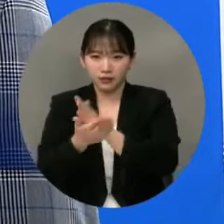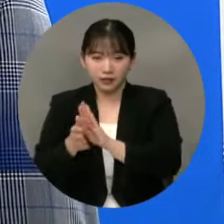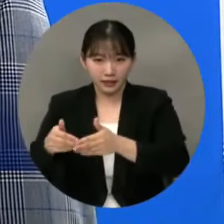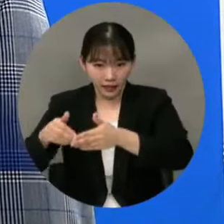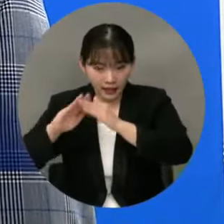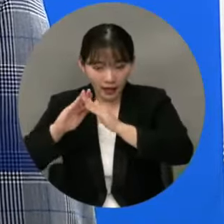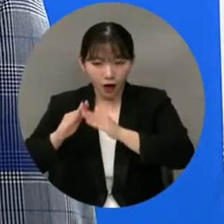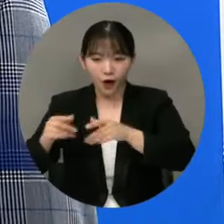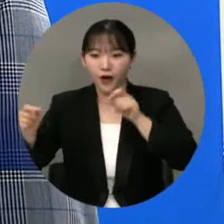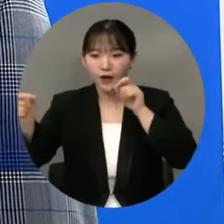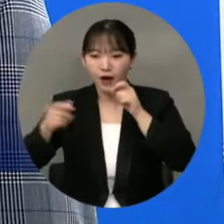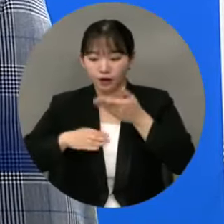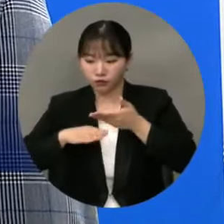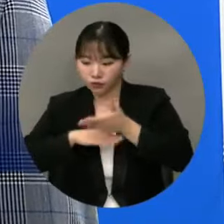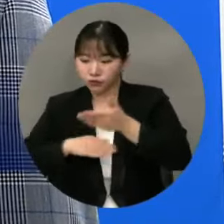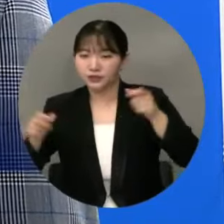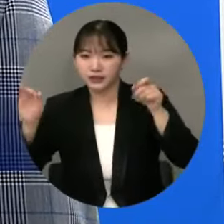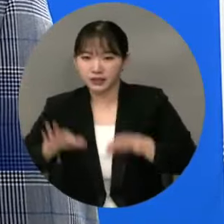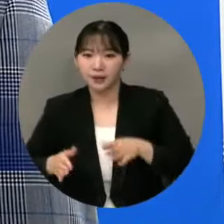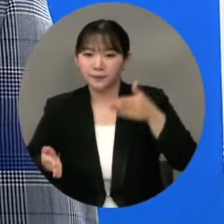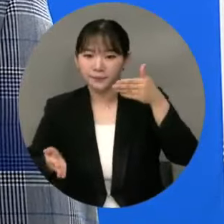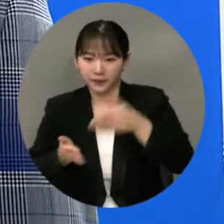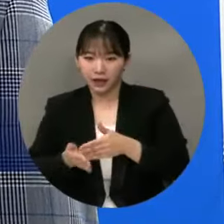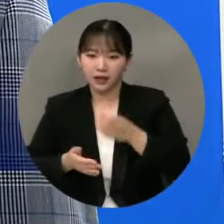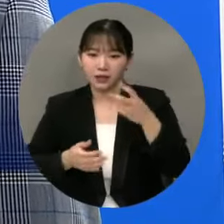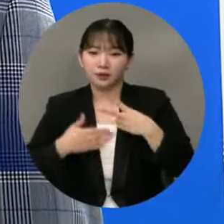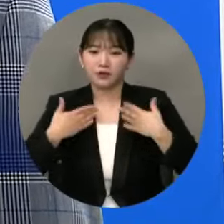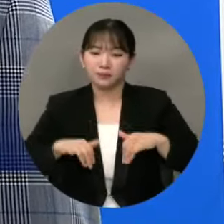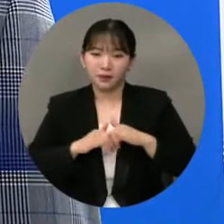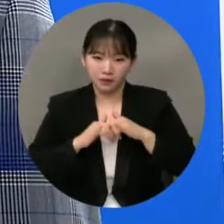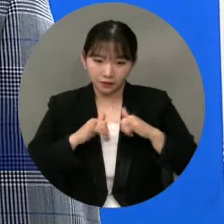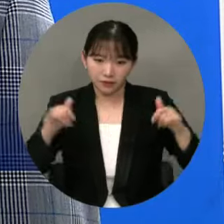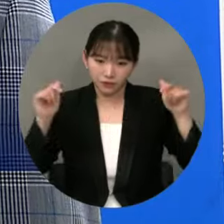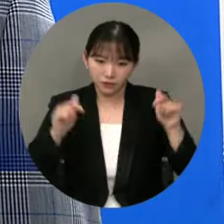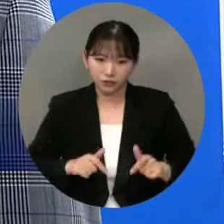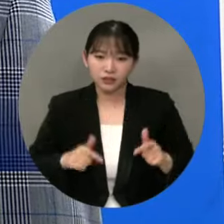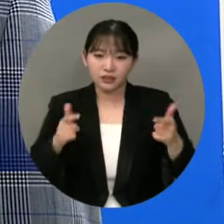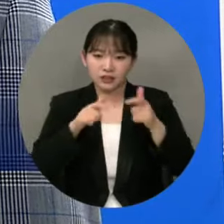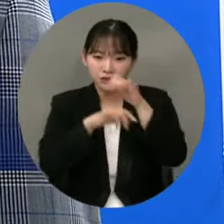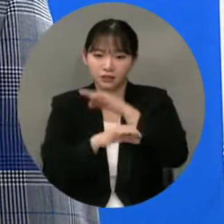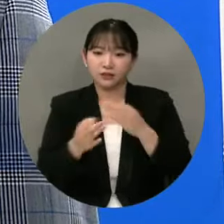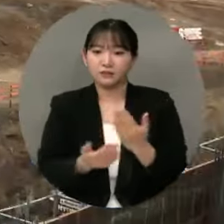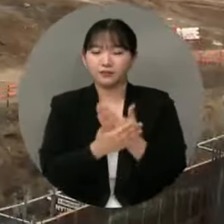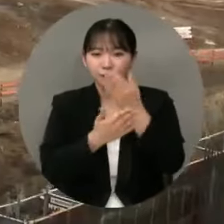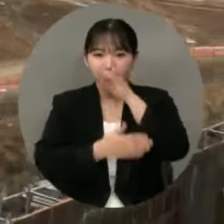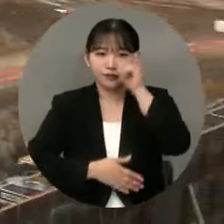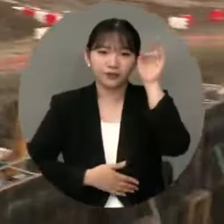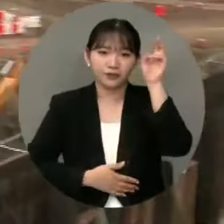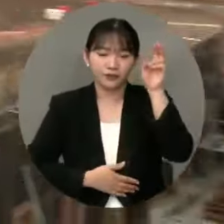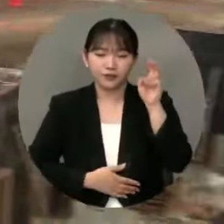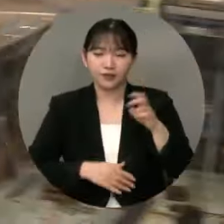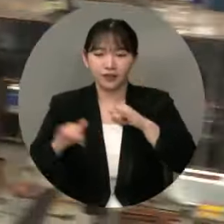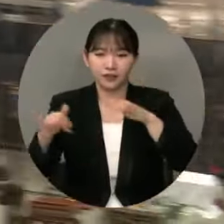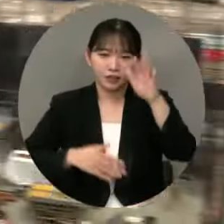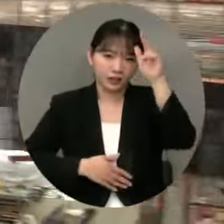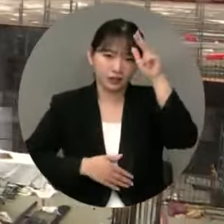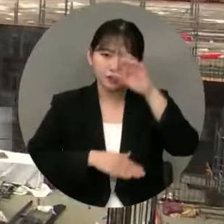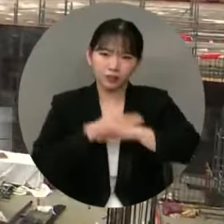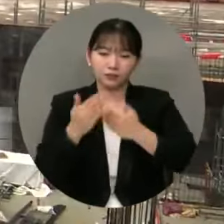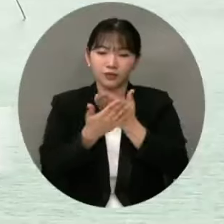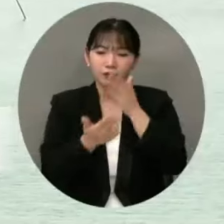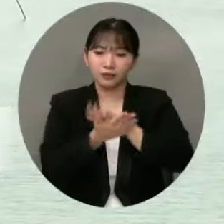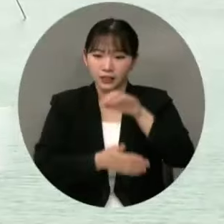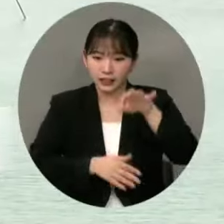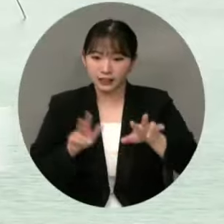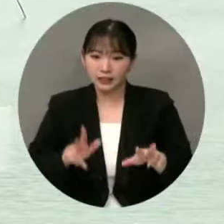단축되어 유류비 절감, 수리기간 단축, 직원 피로도 감소, 지역경제 활성화 등의 효과가 있을 것으로 해양경찰